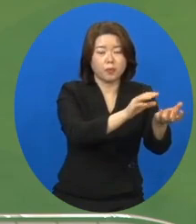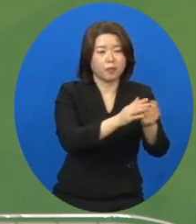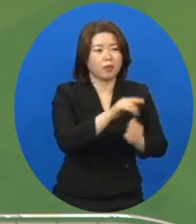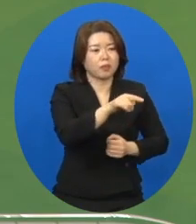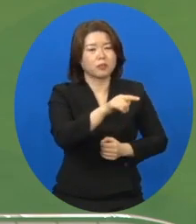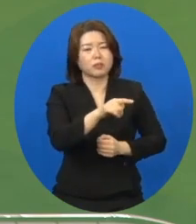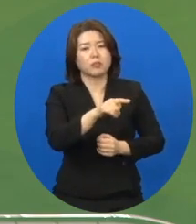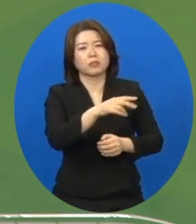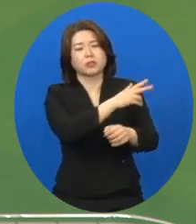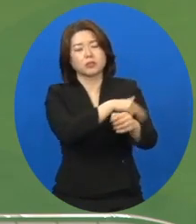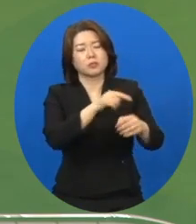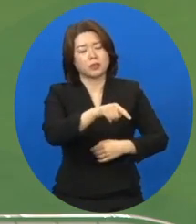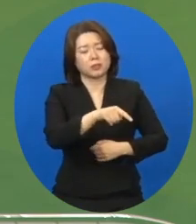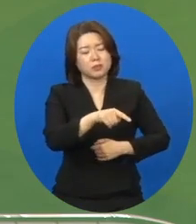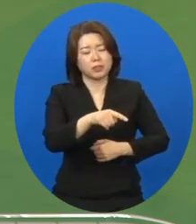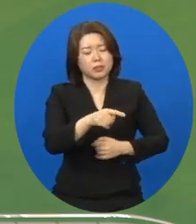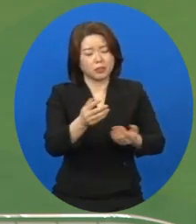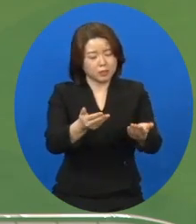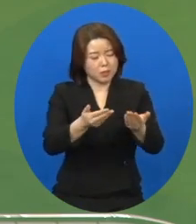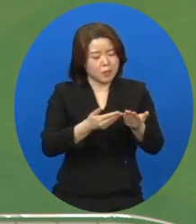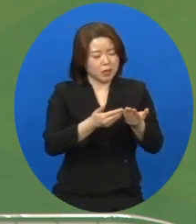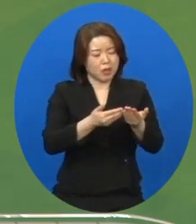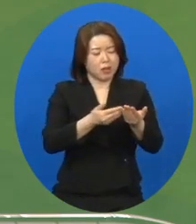우시더래요. 눈물을 흘리면서 우시더래요.